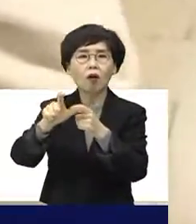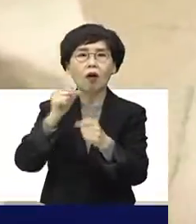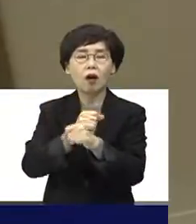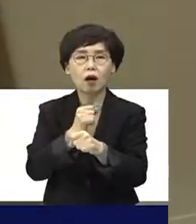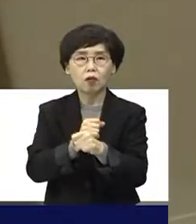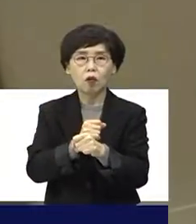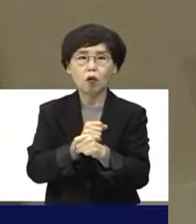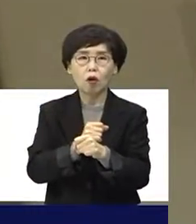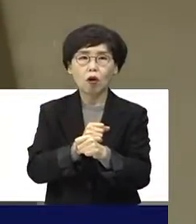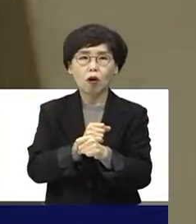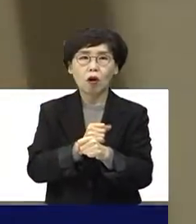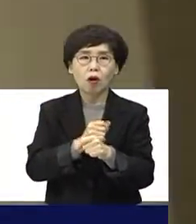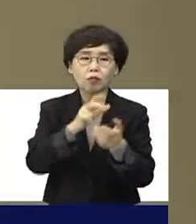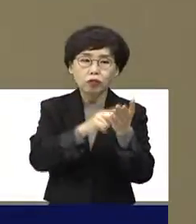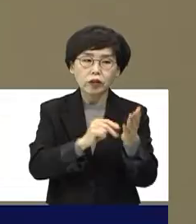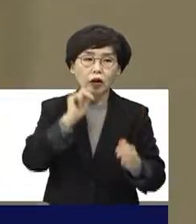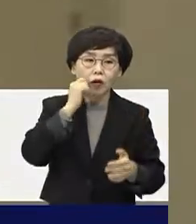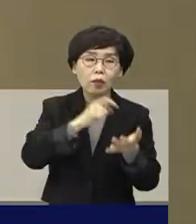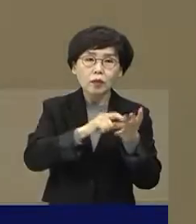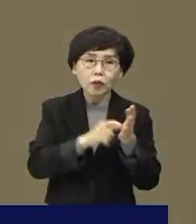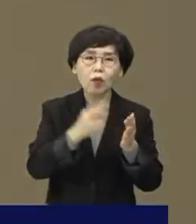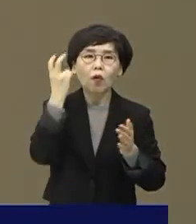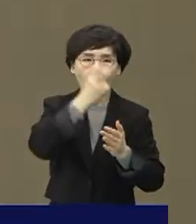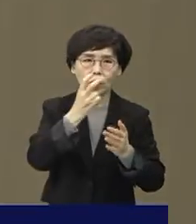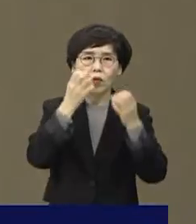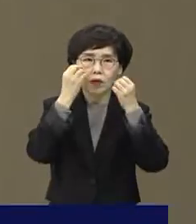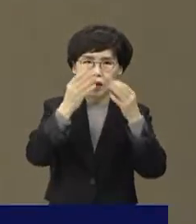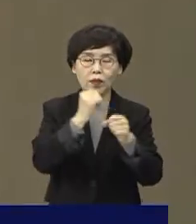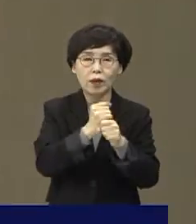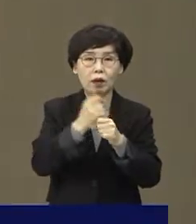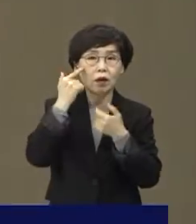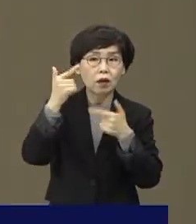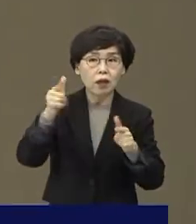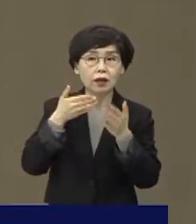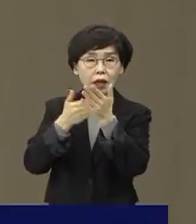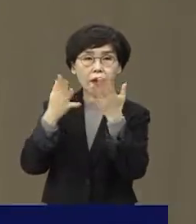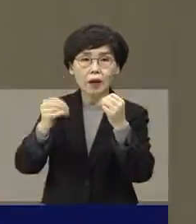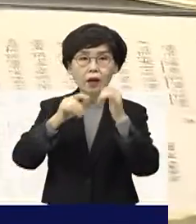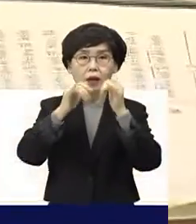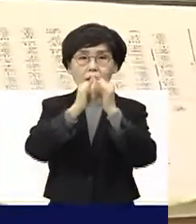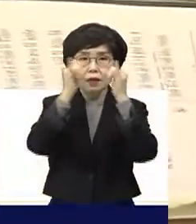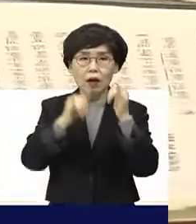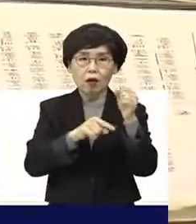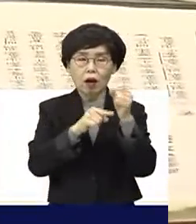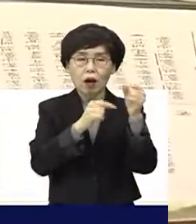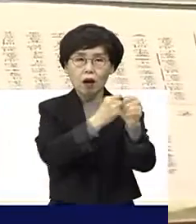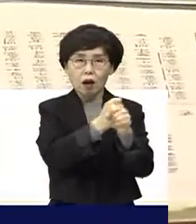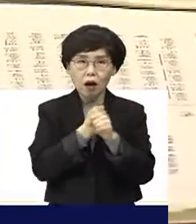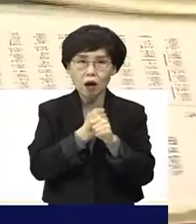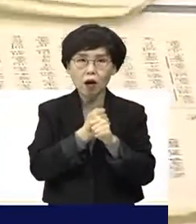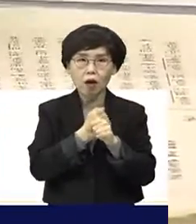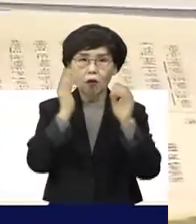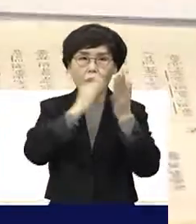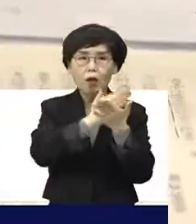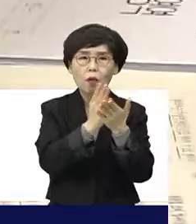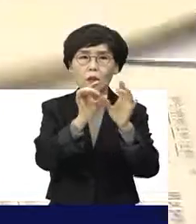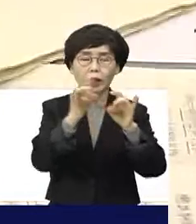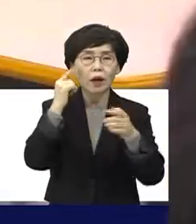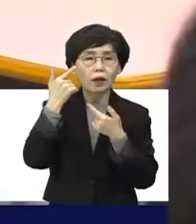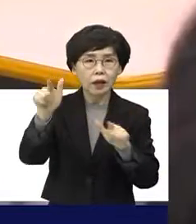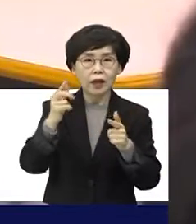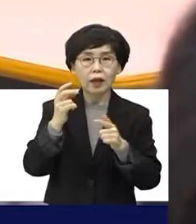문항 검토 단계를 신설하기로 했습니다. 또 이의제기가 많은 사회과학탐구 영역의 과목군별로